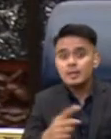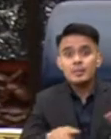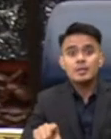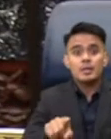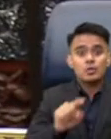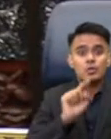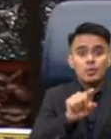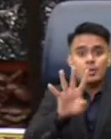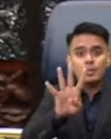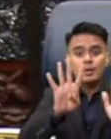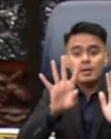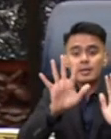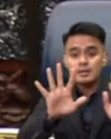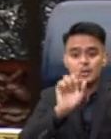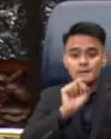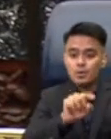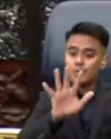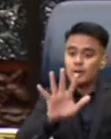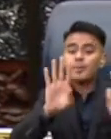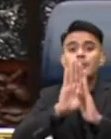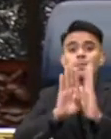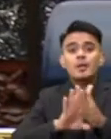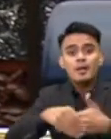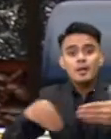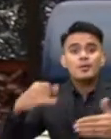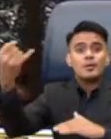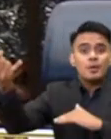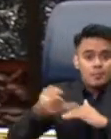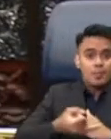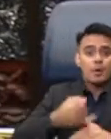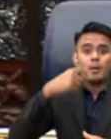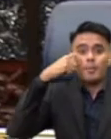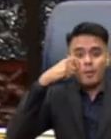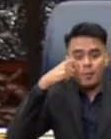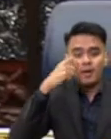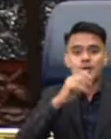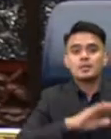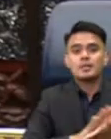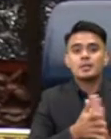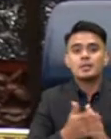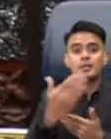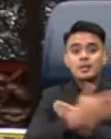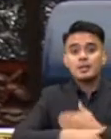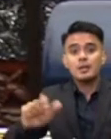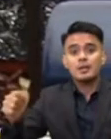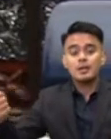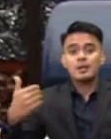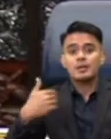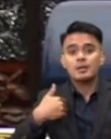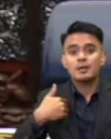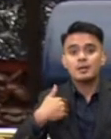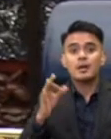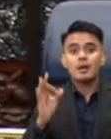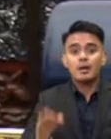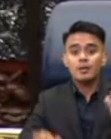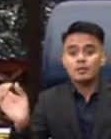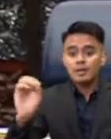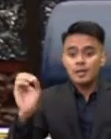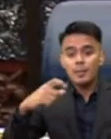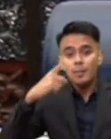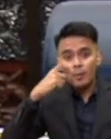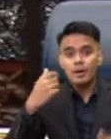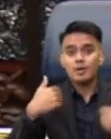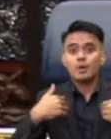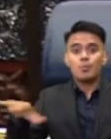bilion kita import bawang dan kalau di negara-negara lain setengah tak ada bawang dia orang buat